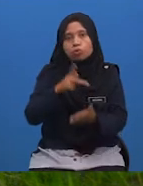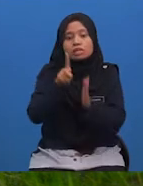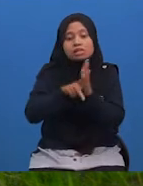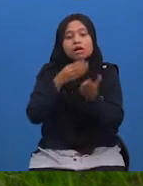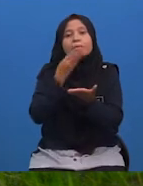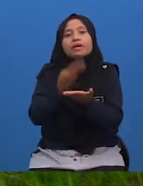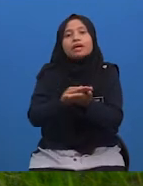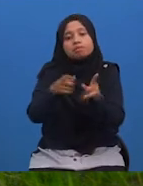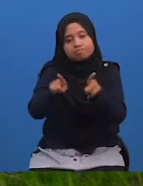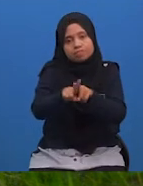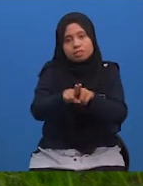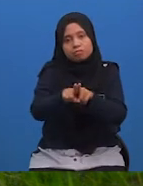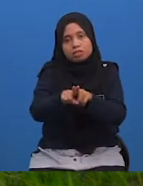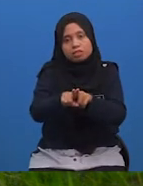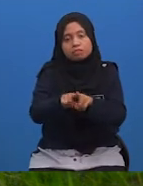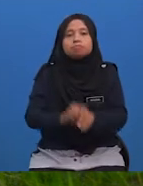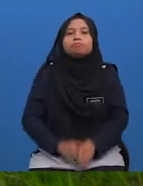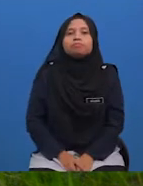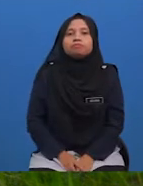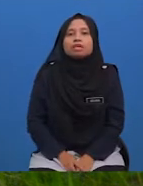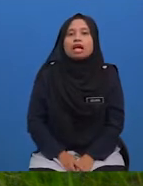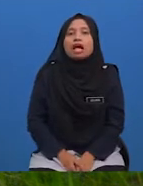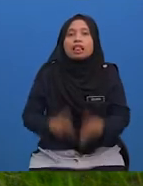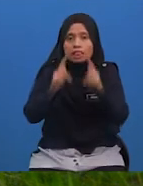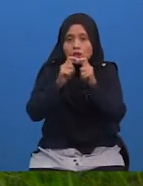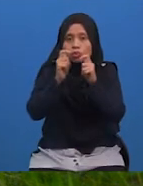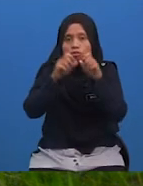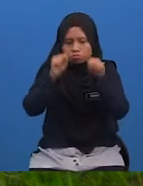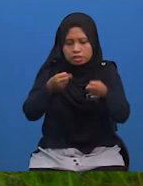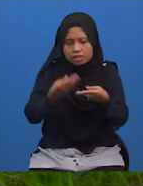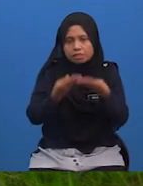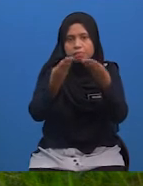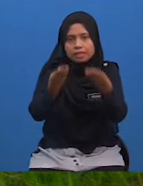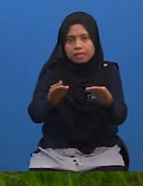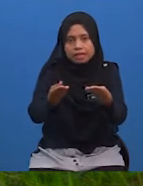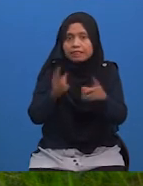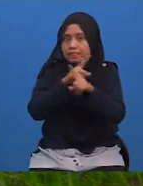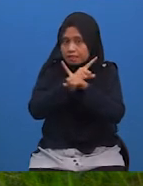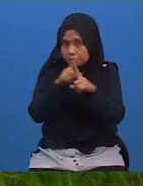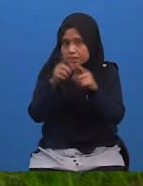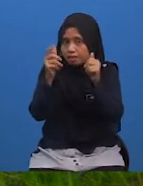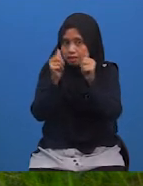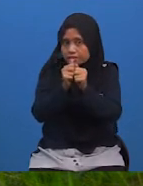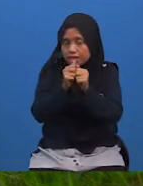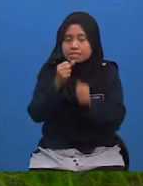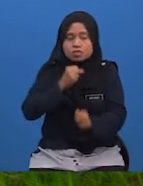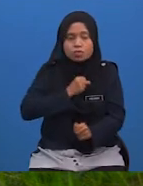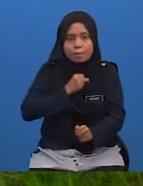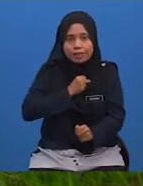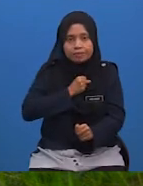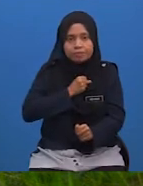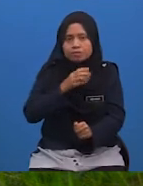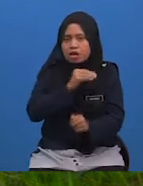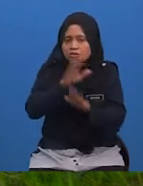bersama. Ingat murid-murid, teguran boleh diberikan tetapi dengan sopan